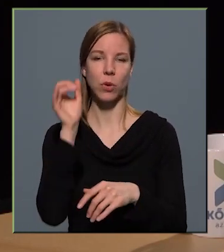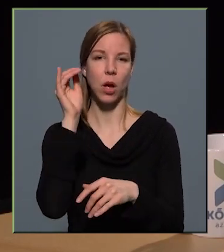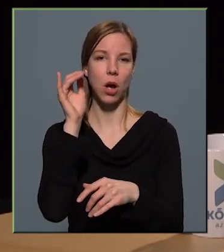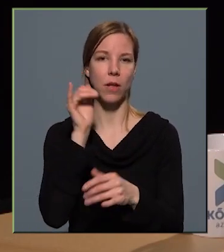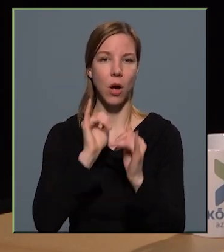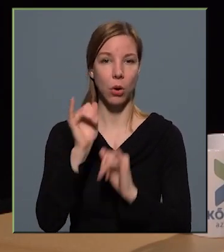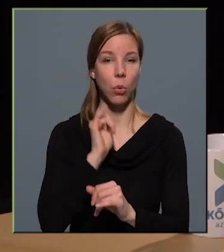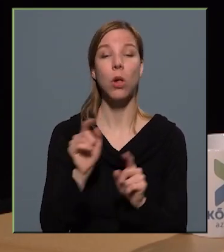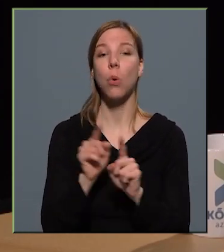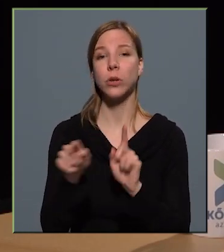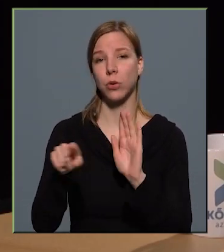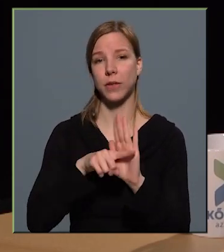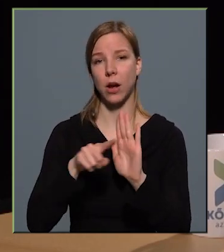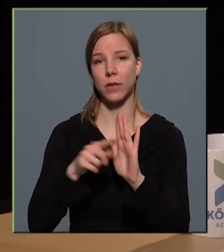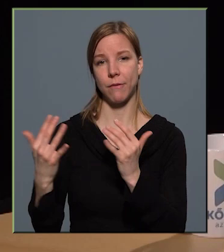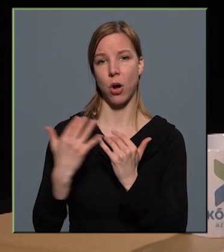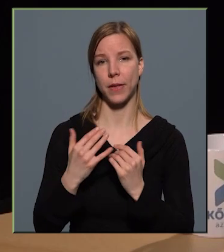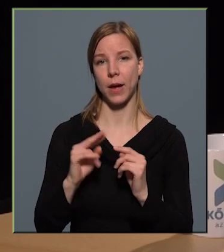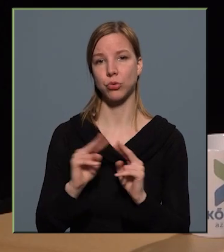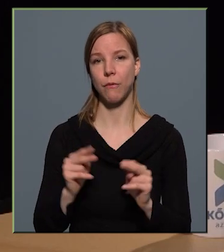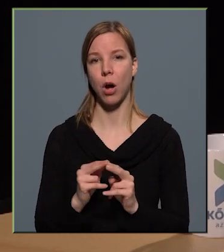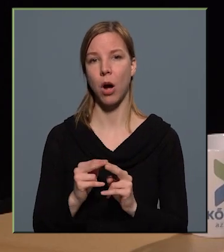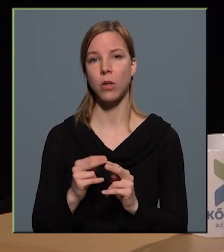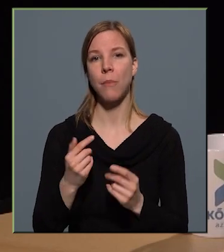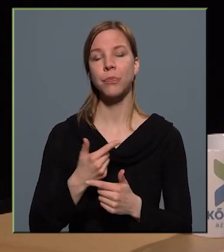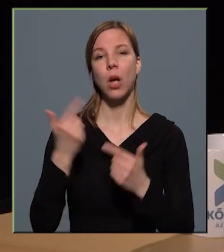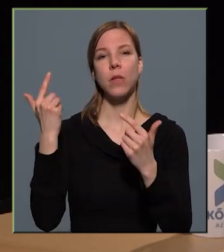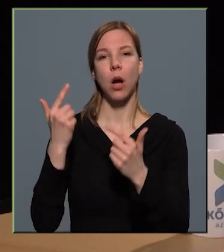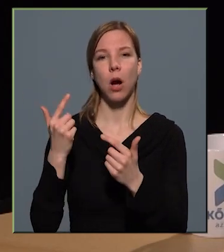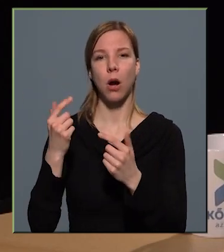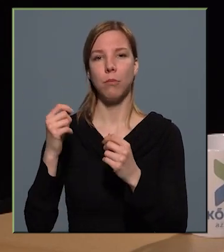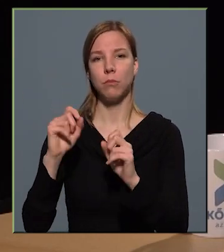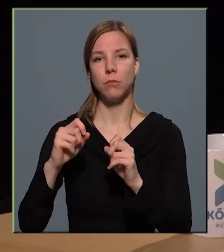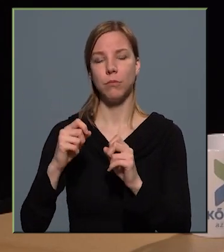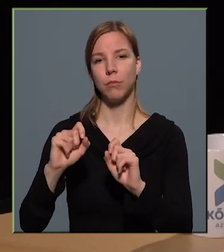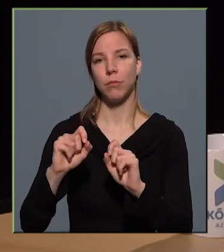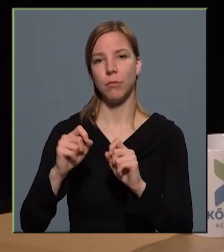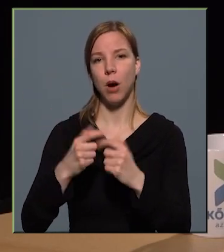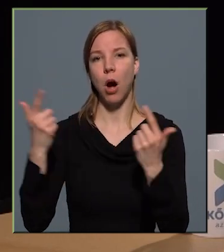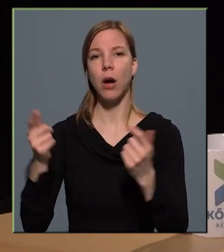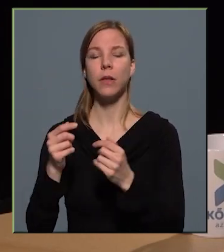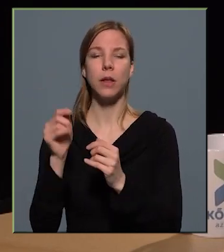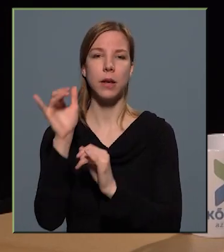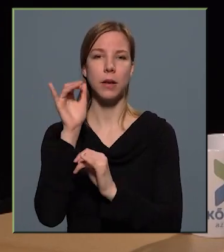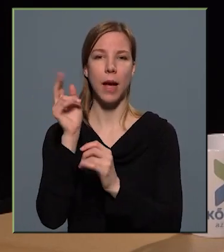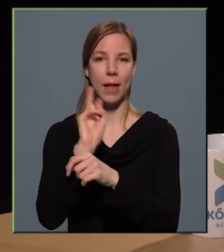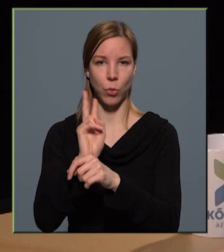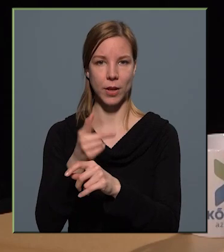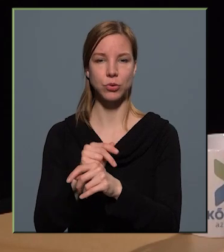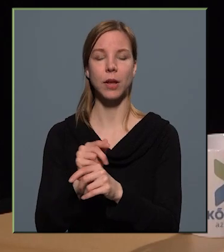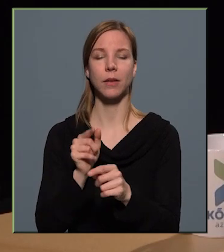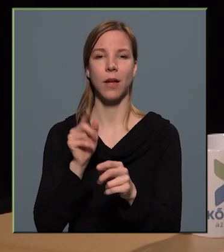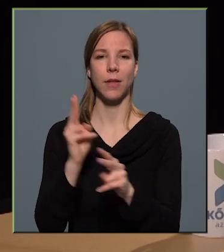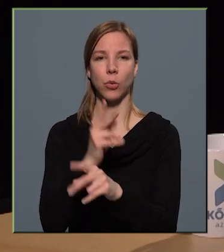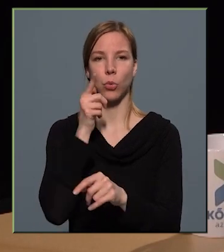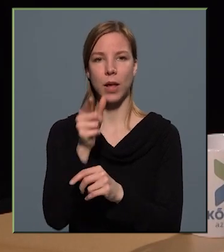befolyással van rá. Tehát a hajnali ellenőrzéseinknél ezek a posztalkoholos elkövetések is megjelennek, úgyhogy én